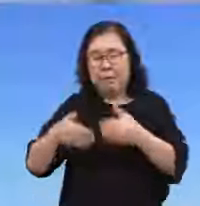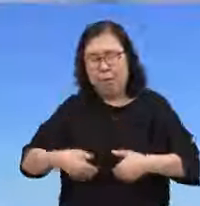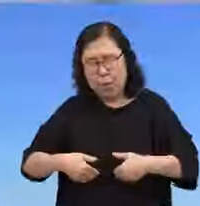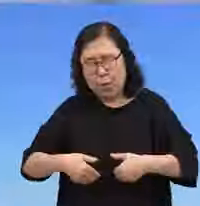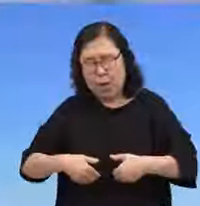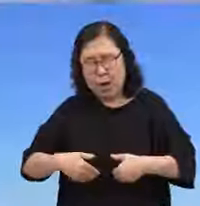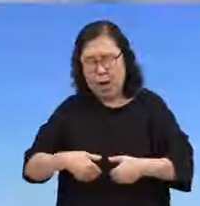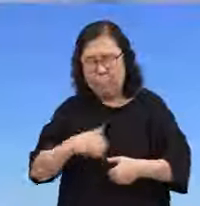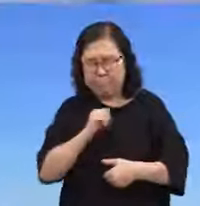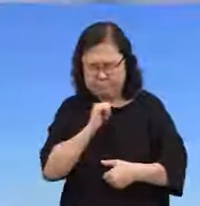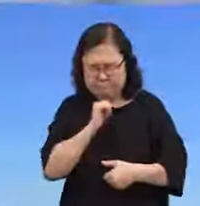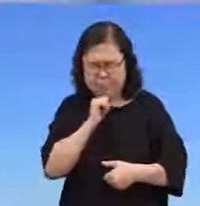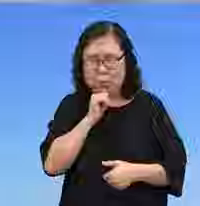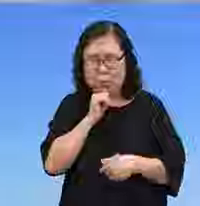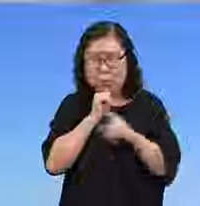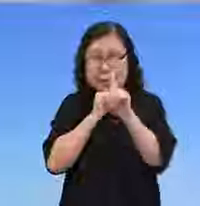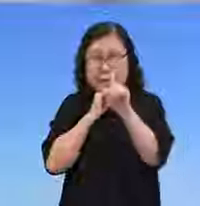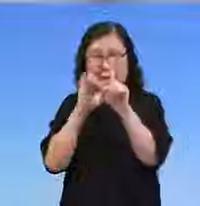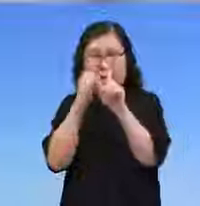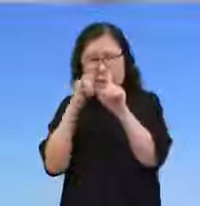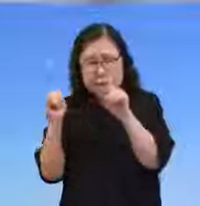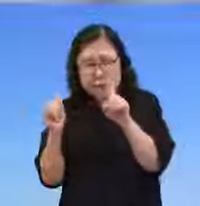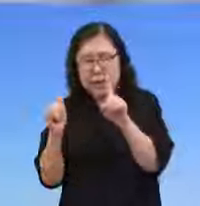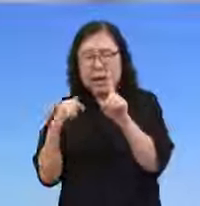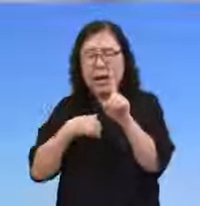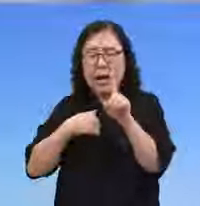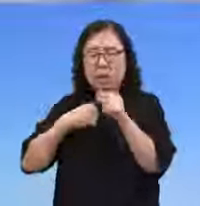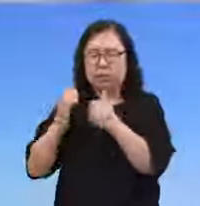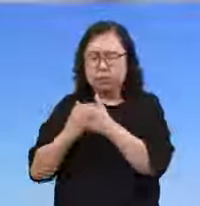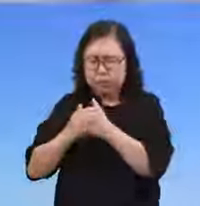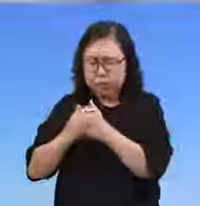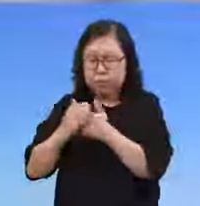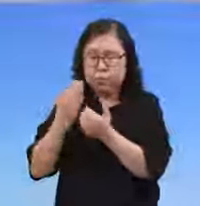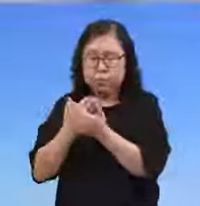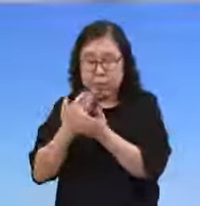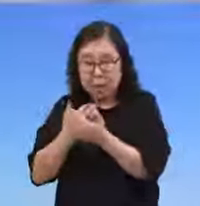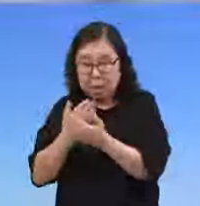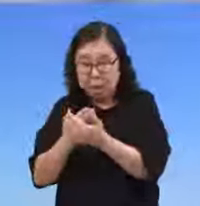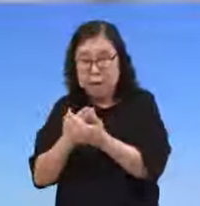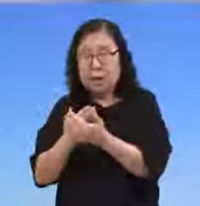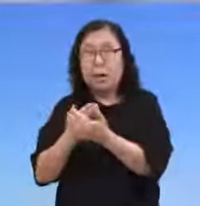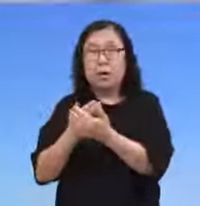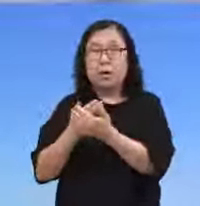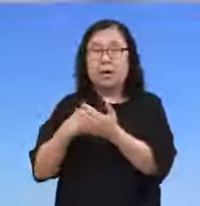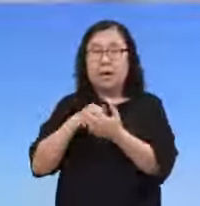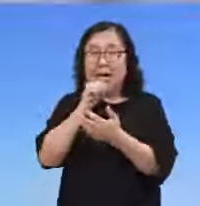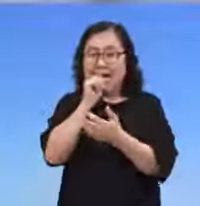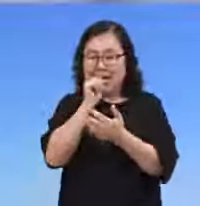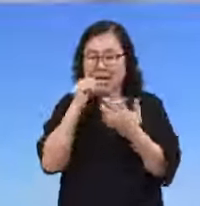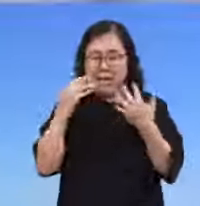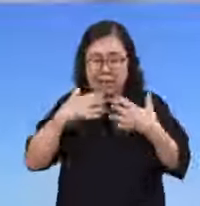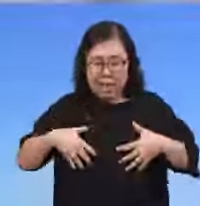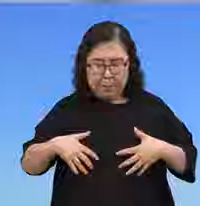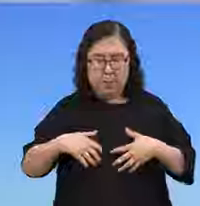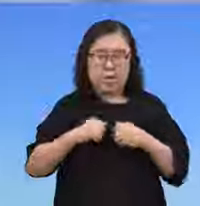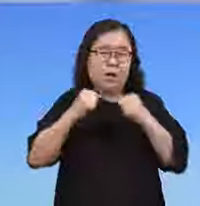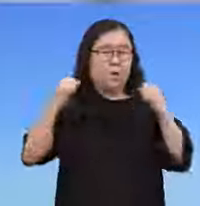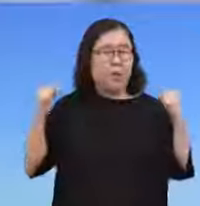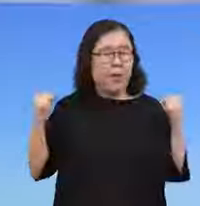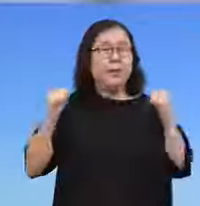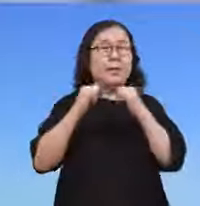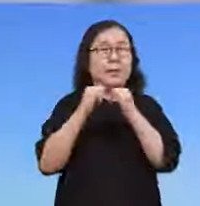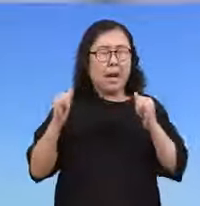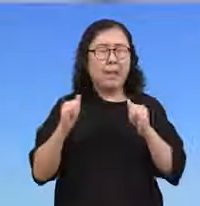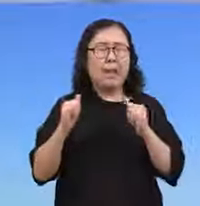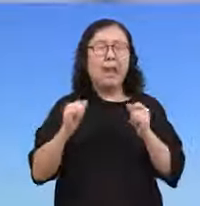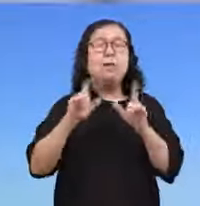필요한 초라한 인간에 불과합니다. 이 나아만 장군의 갑옷을 벗는 사람의 모습이라고 상징적으로